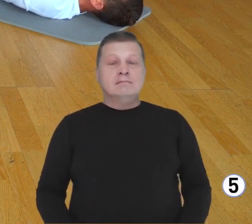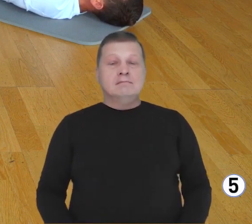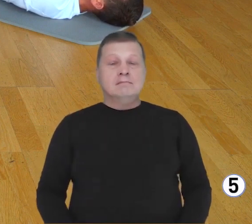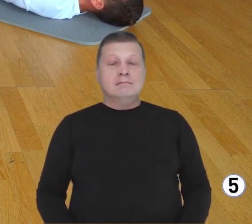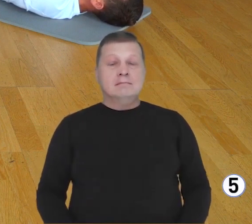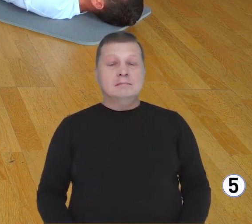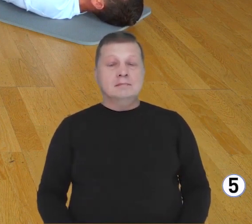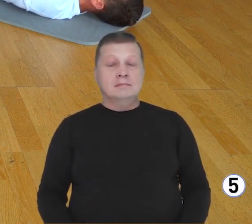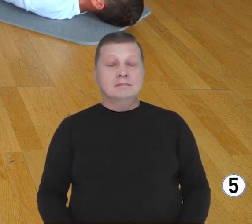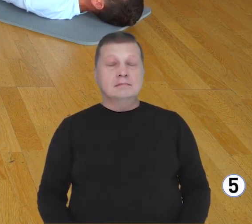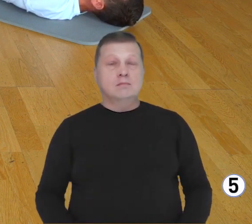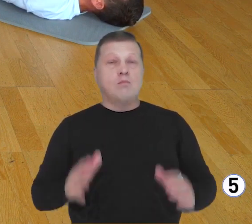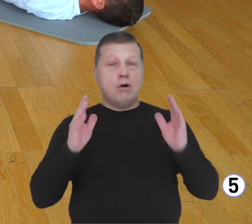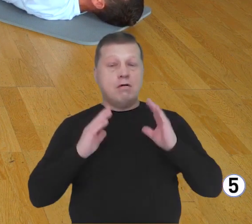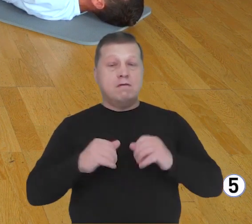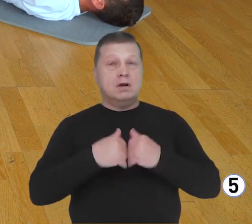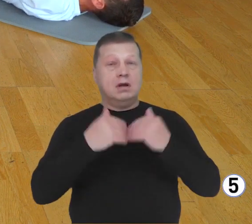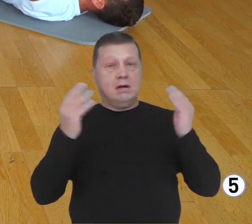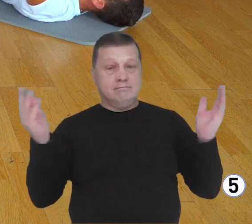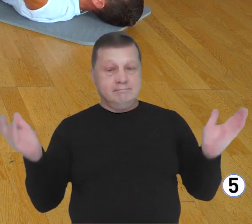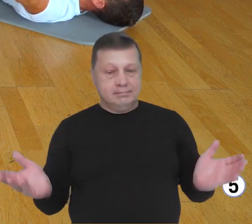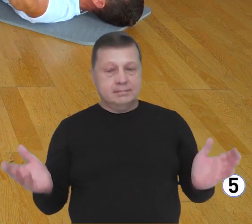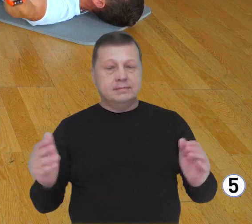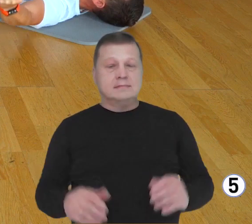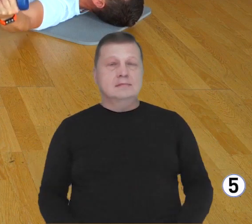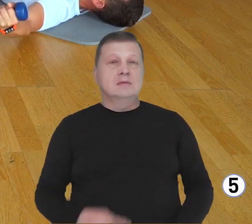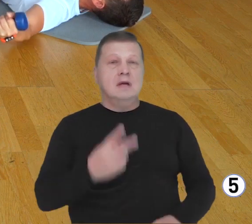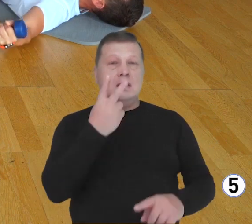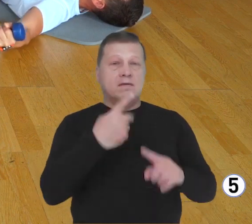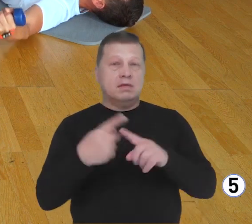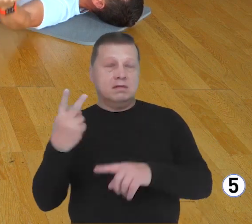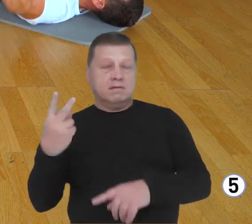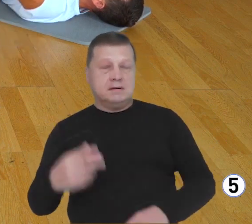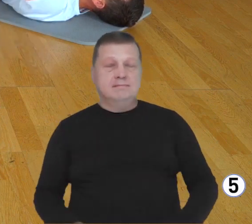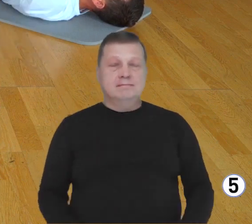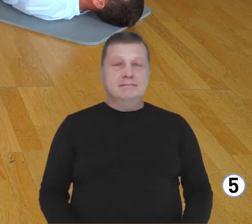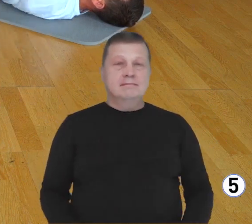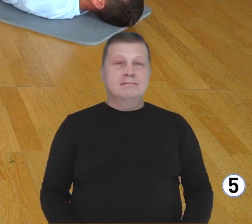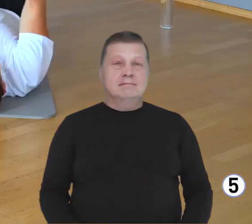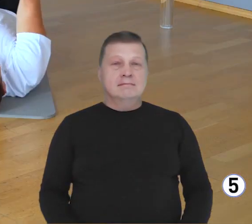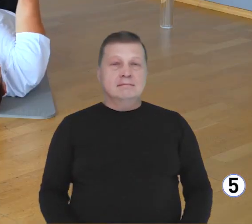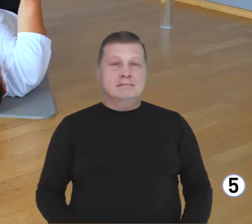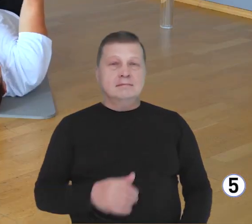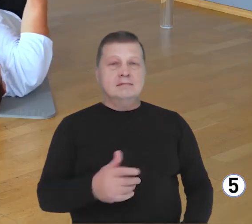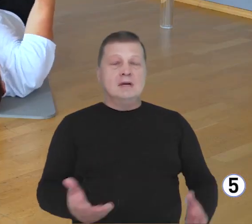dłonie, hantelki i schodzimy w dół, w bok, w tempie 2 na 2.